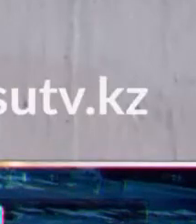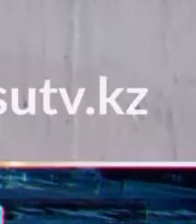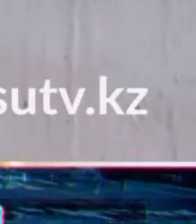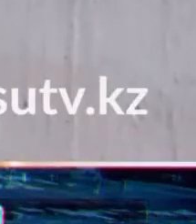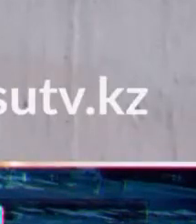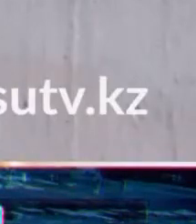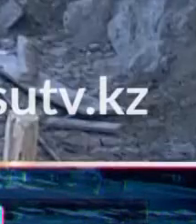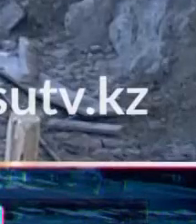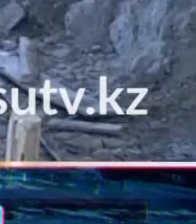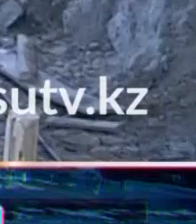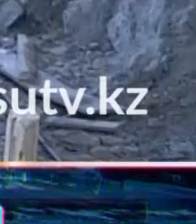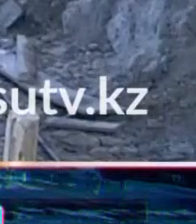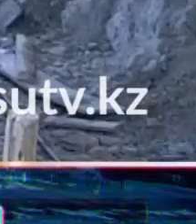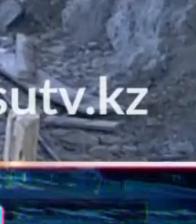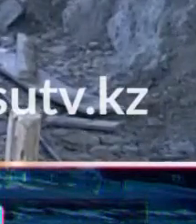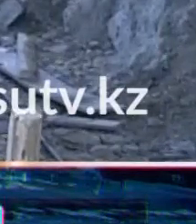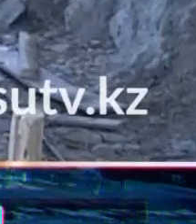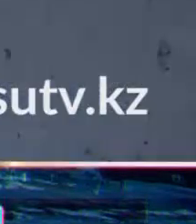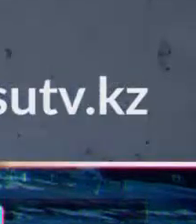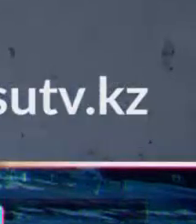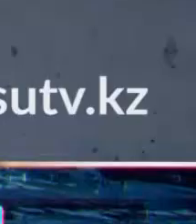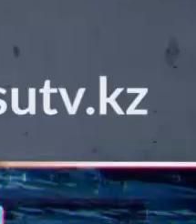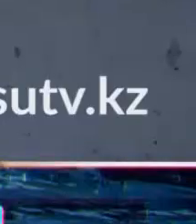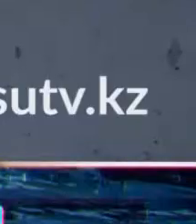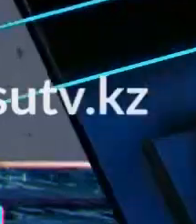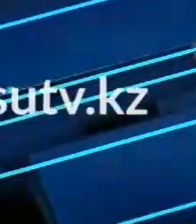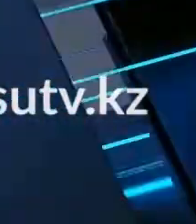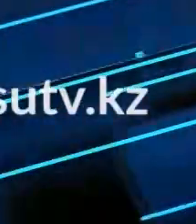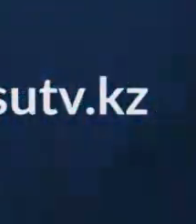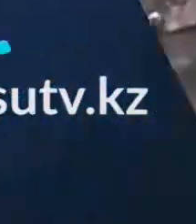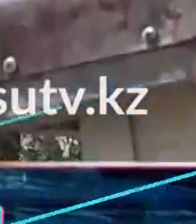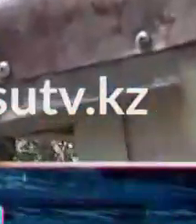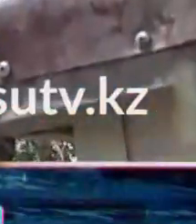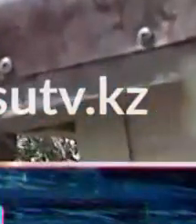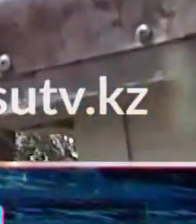полным ходом идут работы по переводу котельных на природный газ.